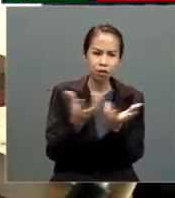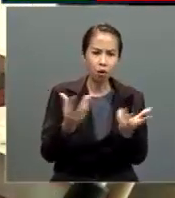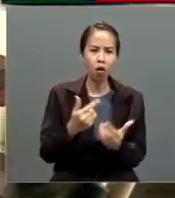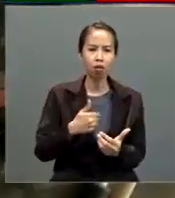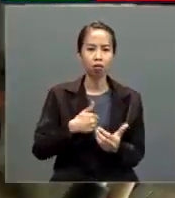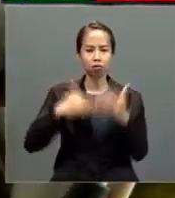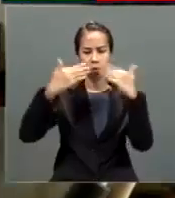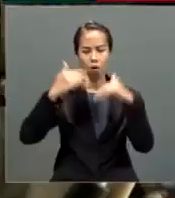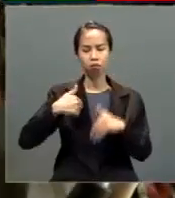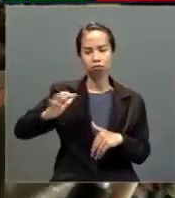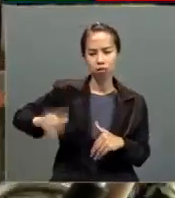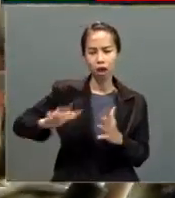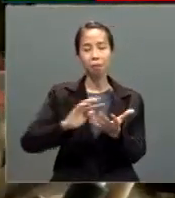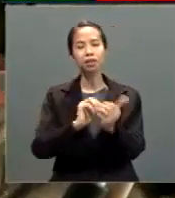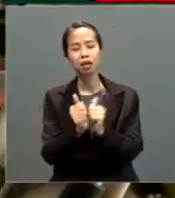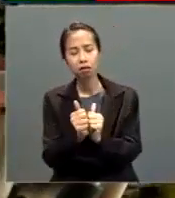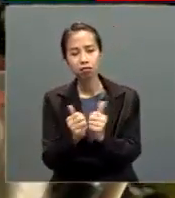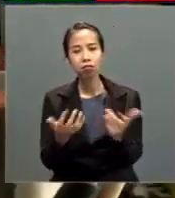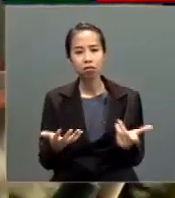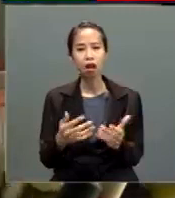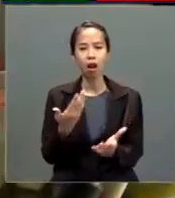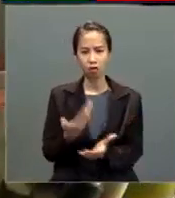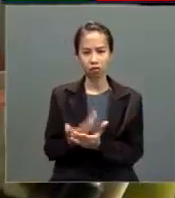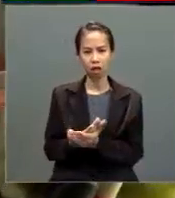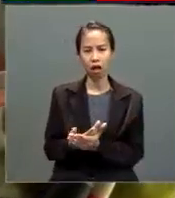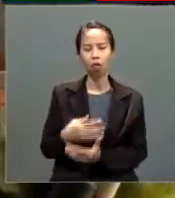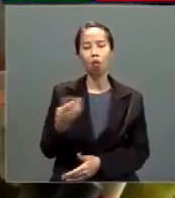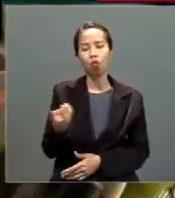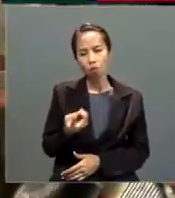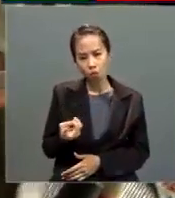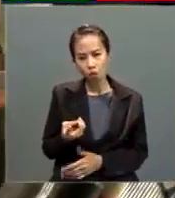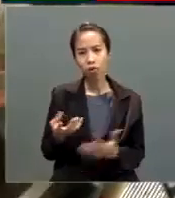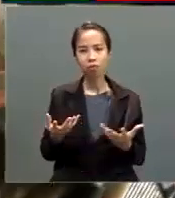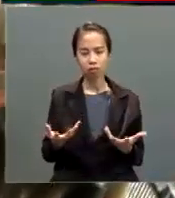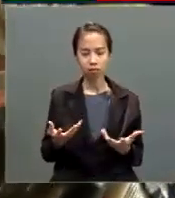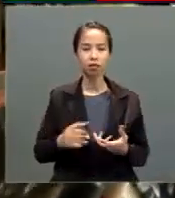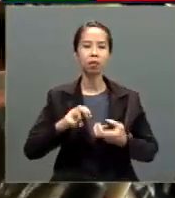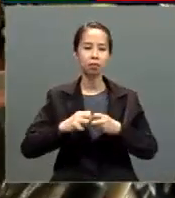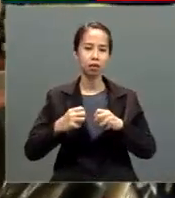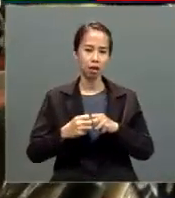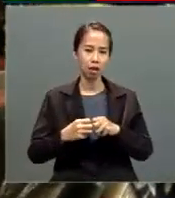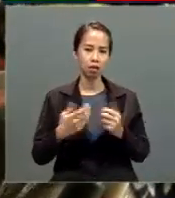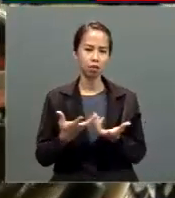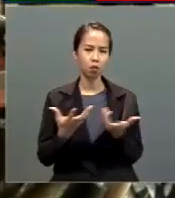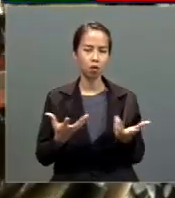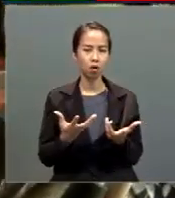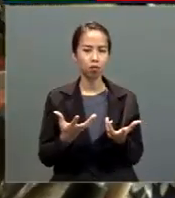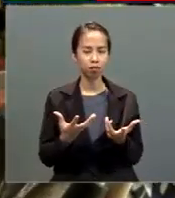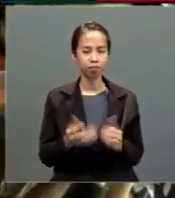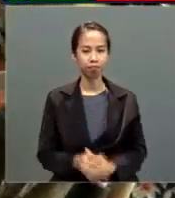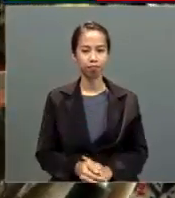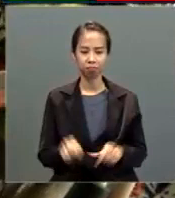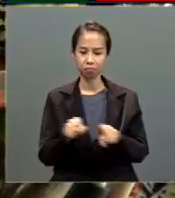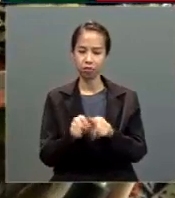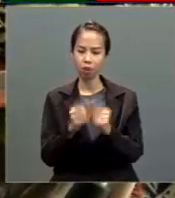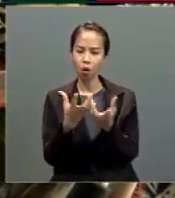าและที่สำคัญคือสตังค์ที่จะซื้อก็น้อยลงด้วยอะไรเนี่ยนะครับเพราะนั้นไอ้พวกเครื่องอุปโภ